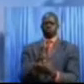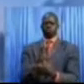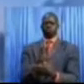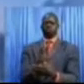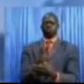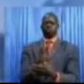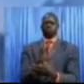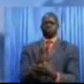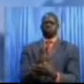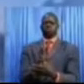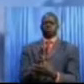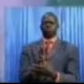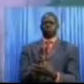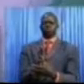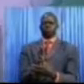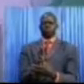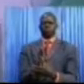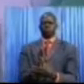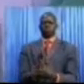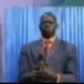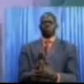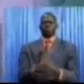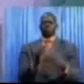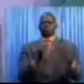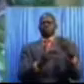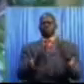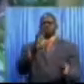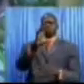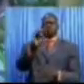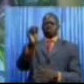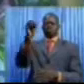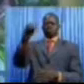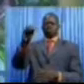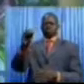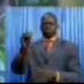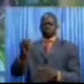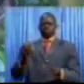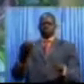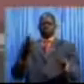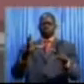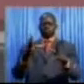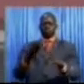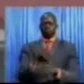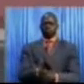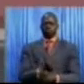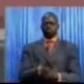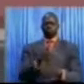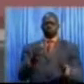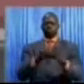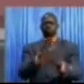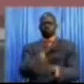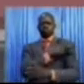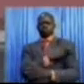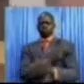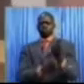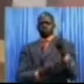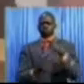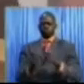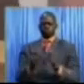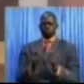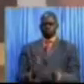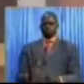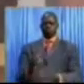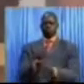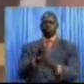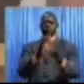Talissa Odogo. Près de 50% des admissions dans les centres hospitaliers proviennent des urgences. La prise